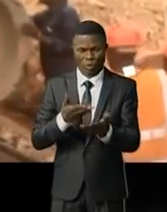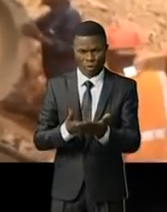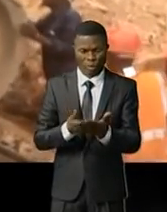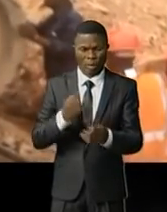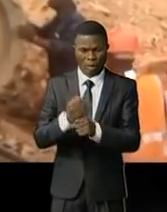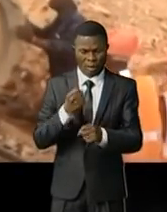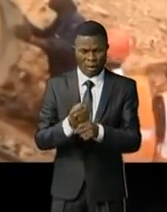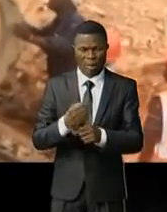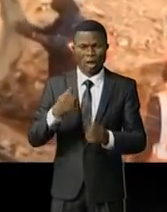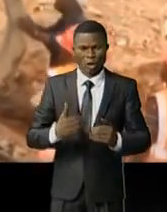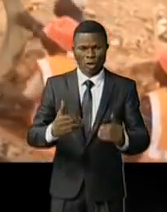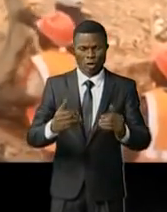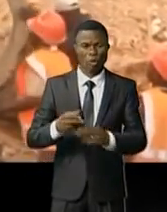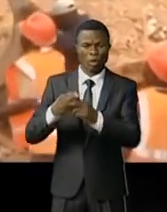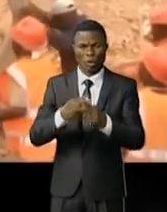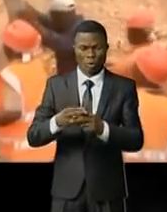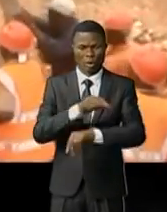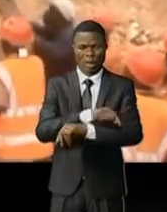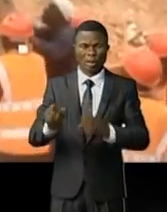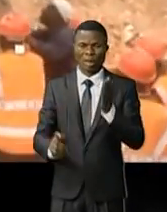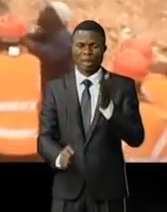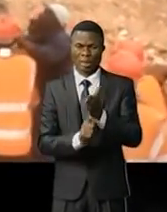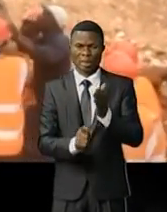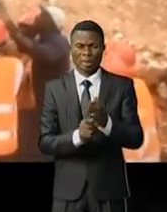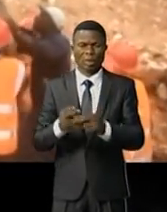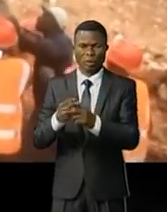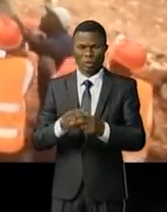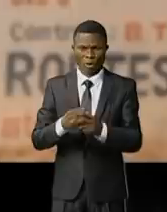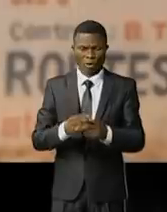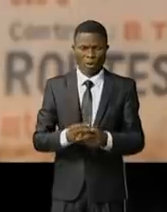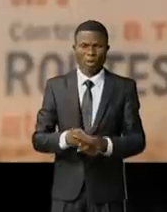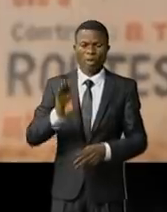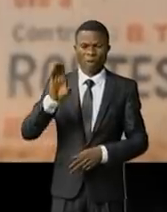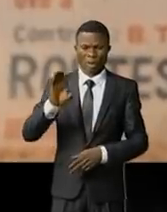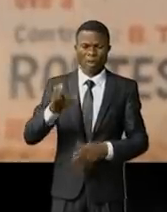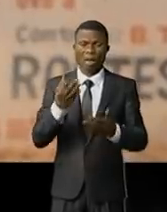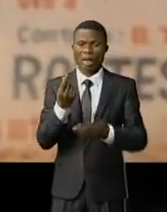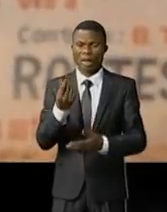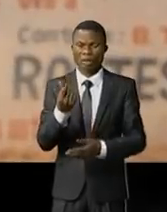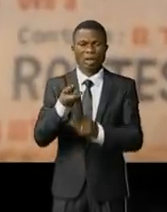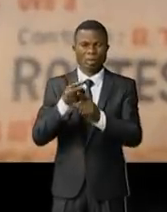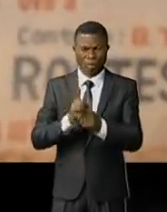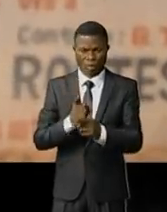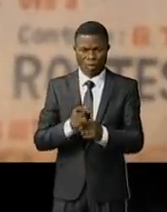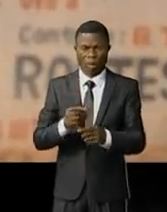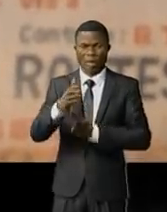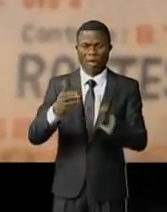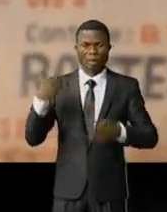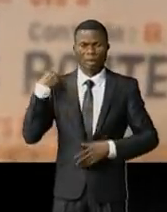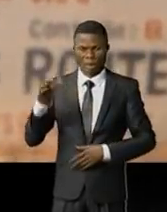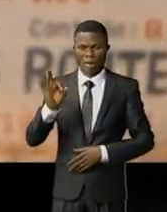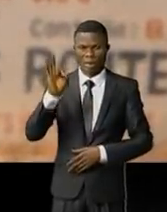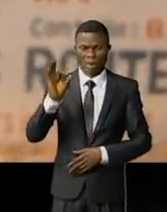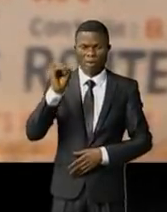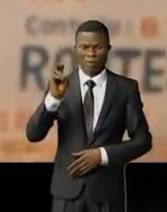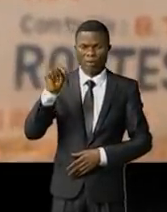sous la mission des contrôles du bureau technique de contrôle BTC et sont financés par les trésors publics à